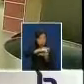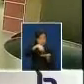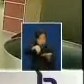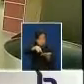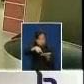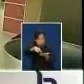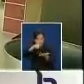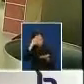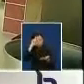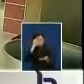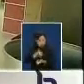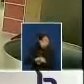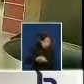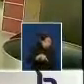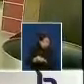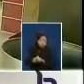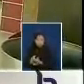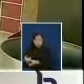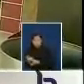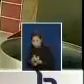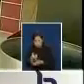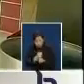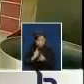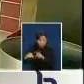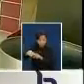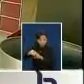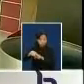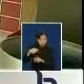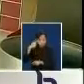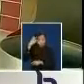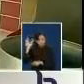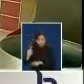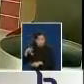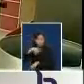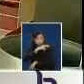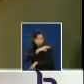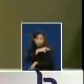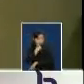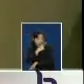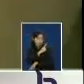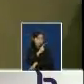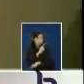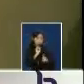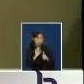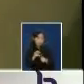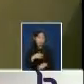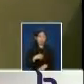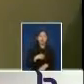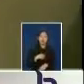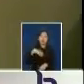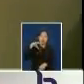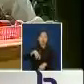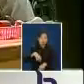วิธีการทำความสะอาดใครจะเป็นคนให้ความรู้ครับ กรมควบคุมโรคนี่แหละครับเพราะว่าเราศึกษาแล้วนะเชื้อนี้ถ้าถูกน้ำยาล้